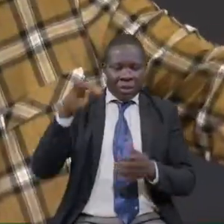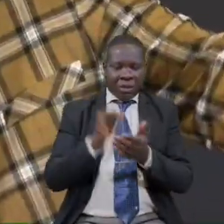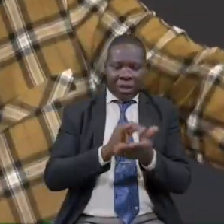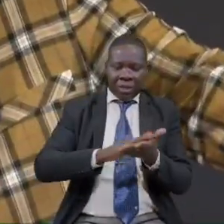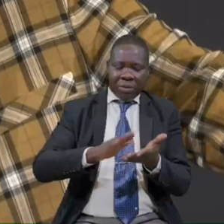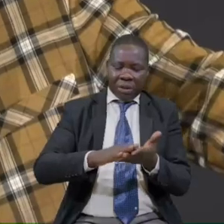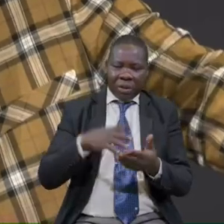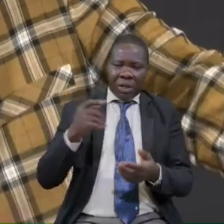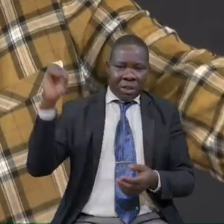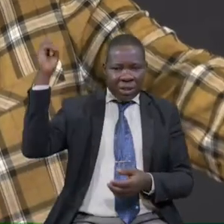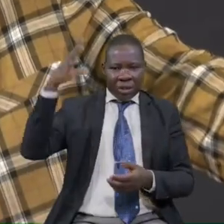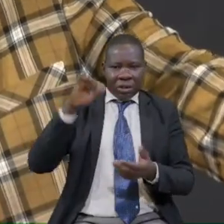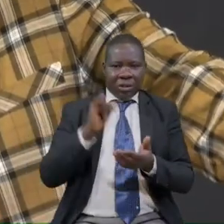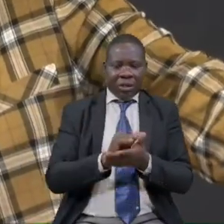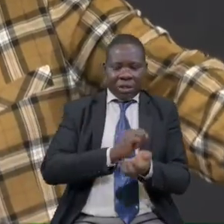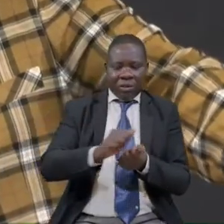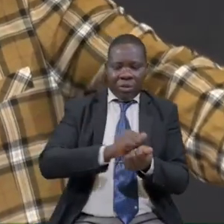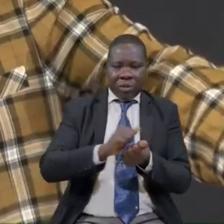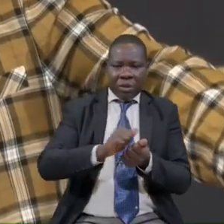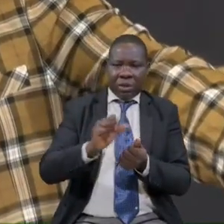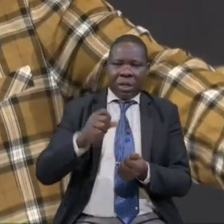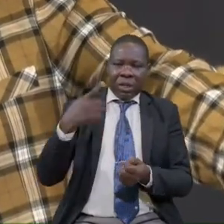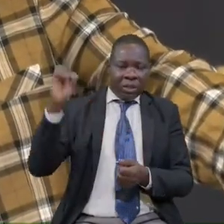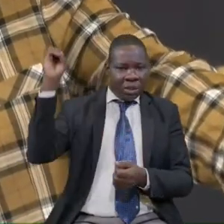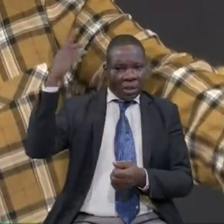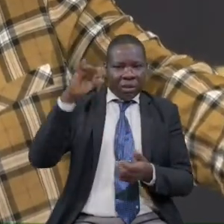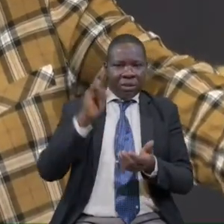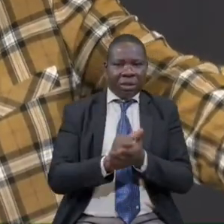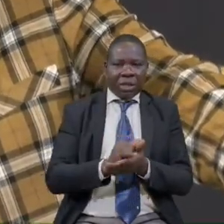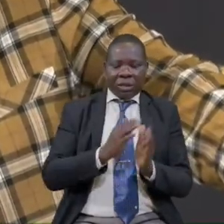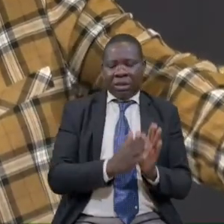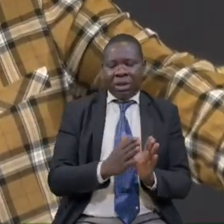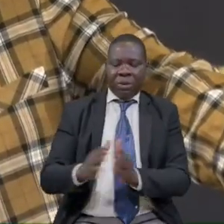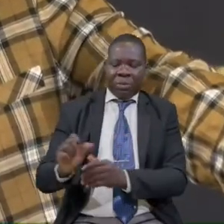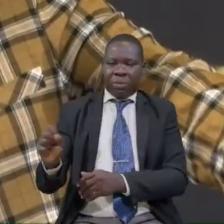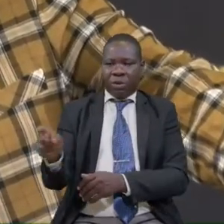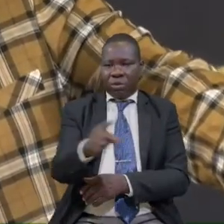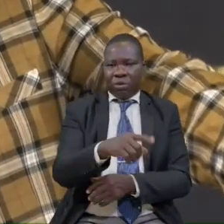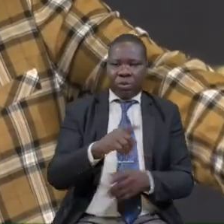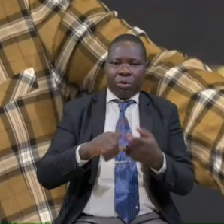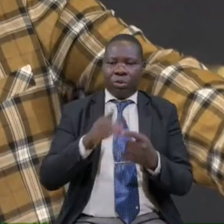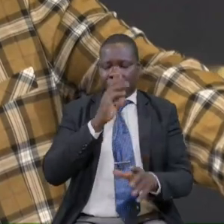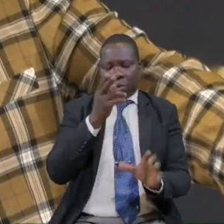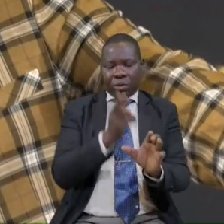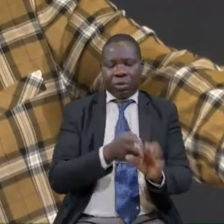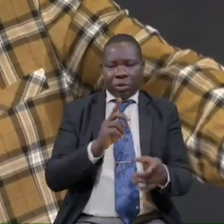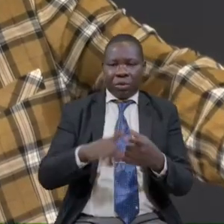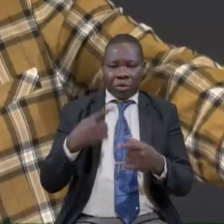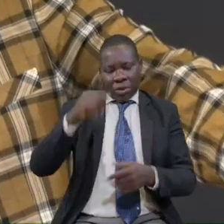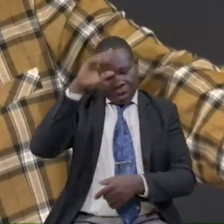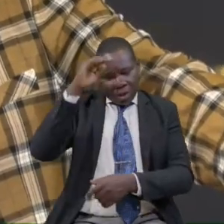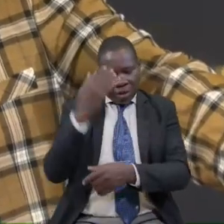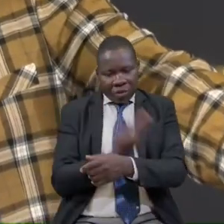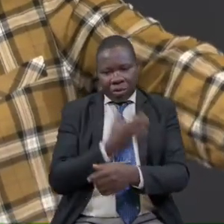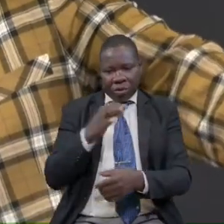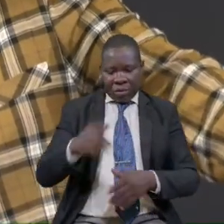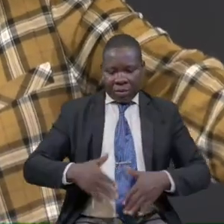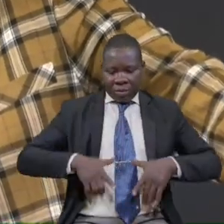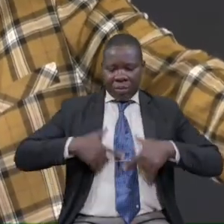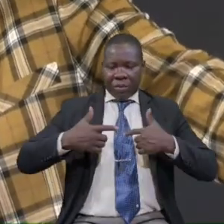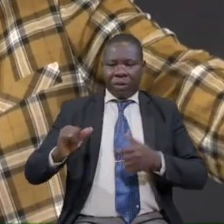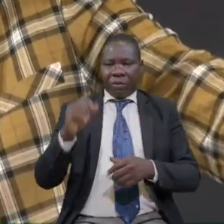le Seigneur, avec la grâce qui pardonne, qui purifie, qui vous prépare d'être conforme au Fils du